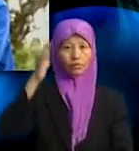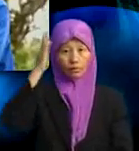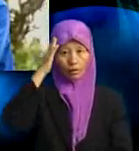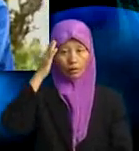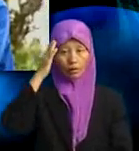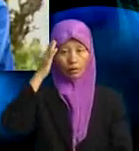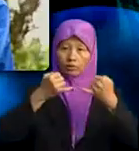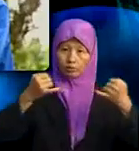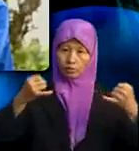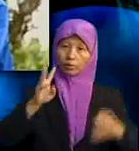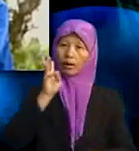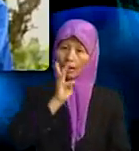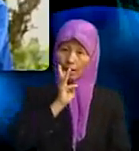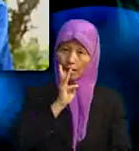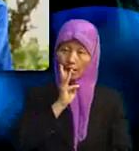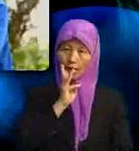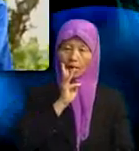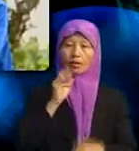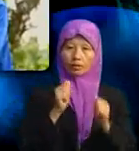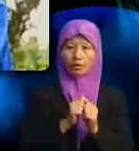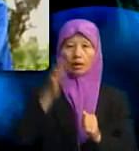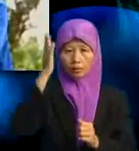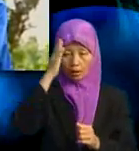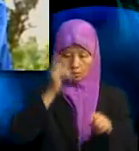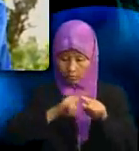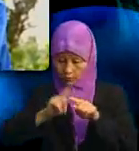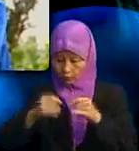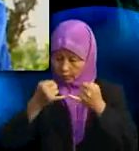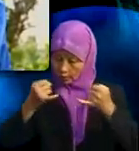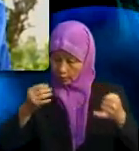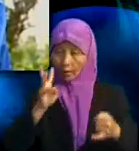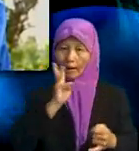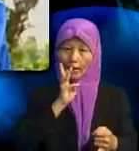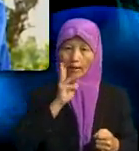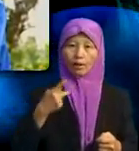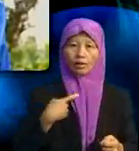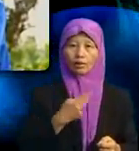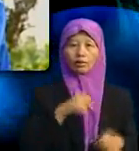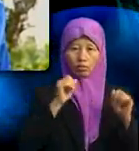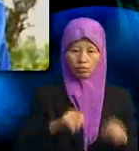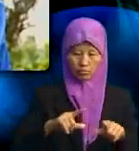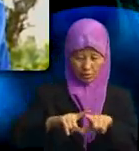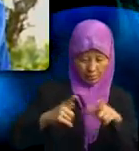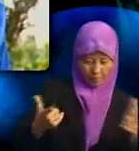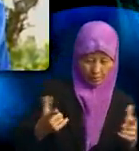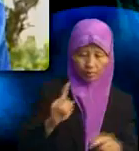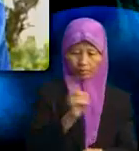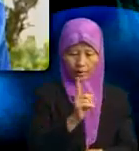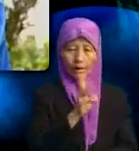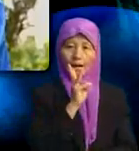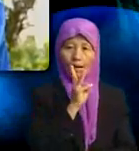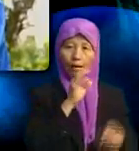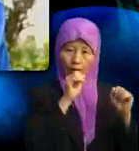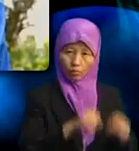Kita mesti tahu jenis-jenis air. Kerana dengan mengetahui jenis-jenis air, kita dapat